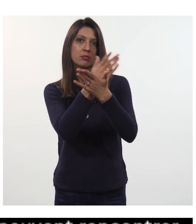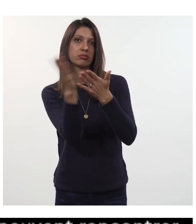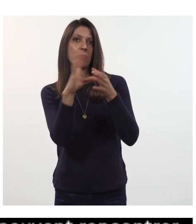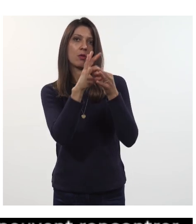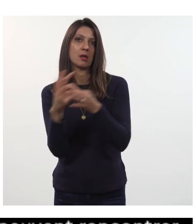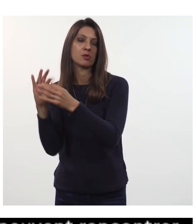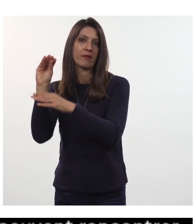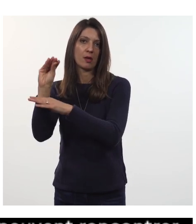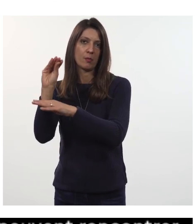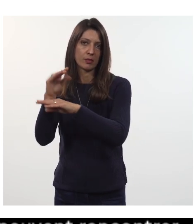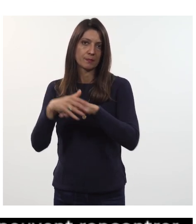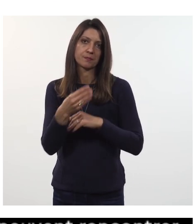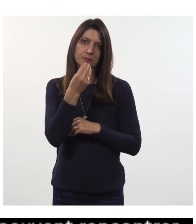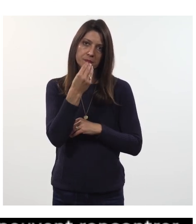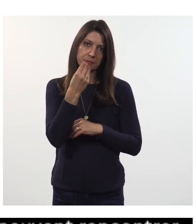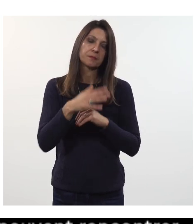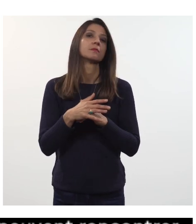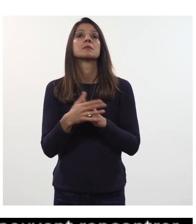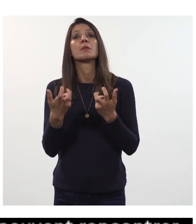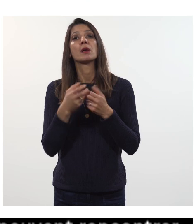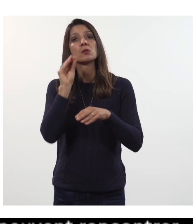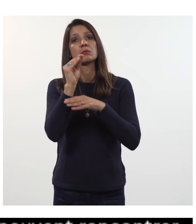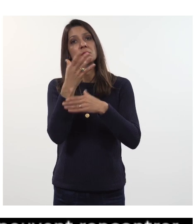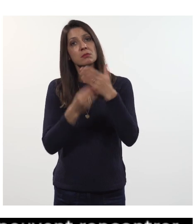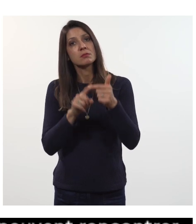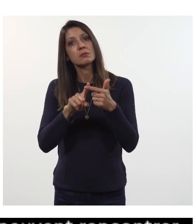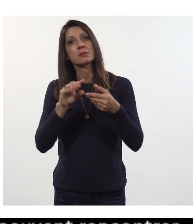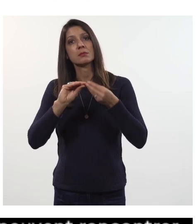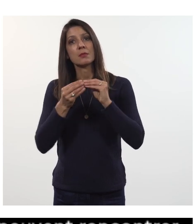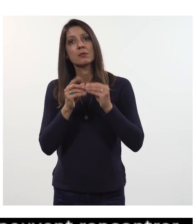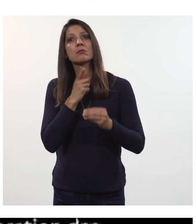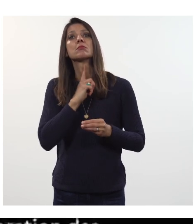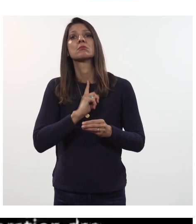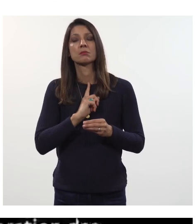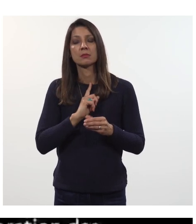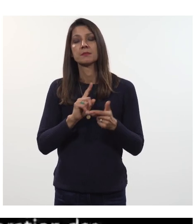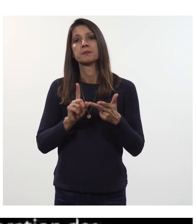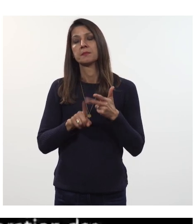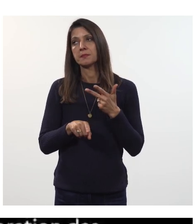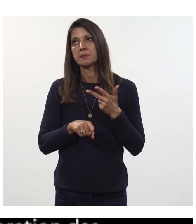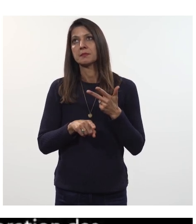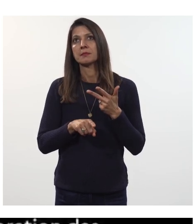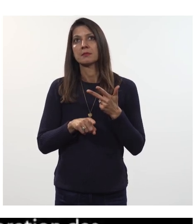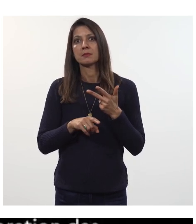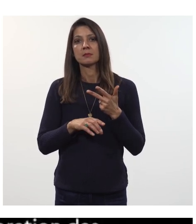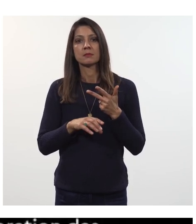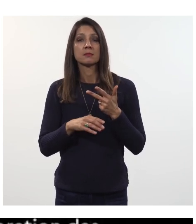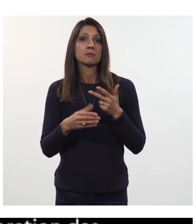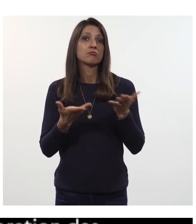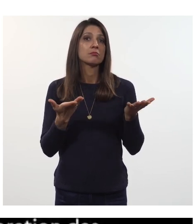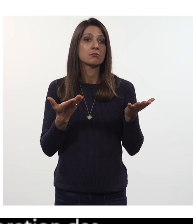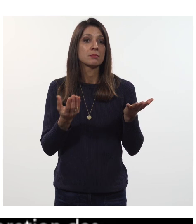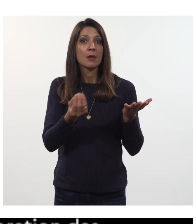l'alimentation. Ça peut être sur la dénutrition, ça peut être sur les troubles de la déglutition, sur le service du repas, sur